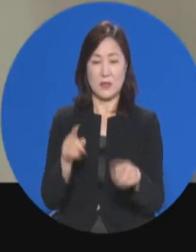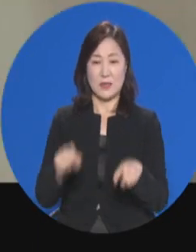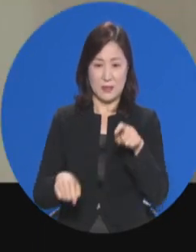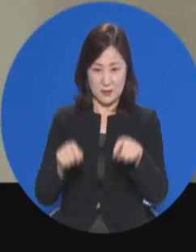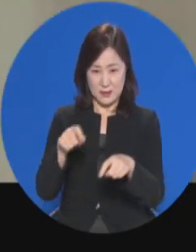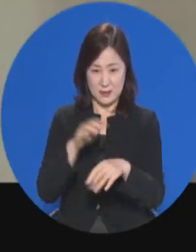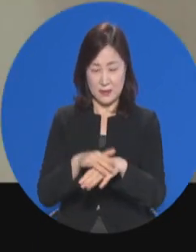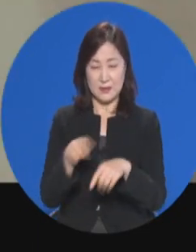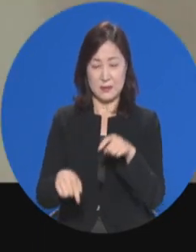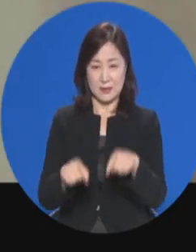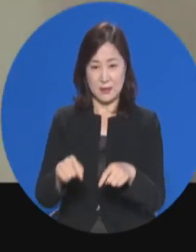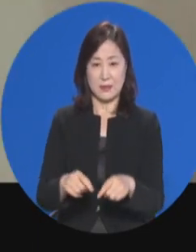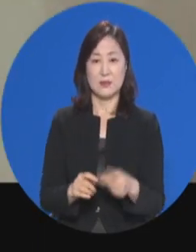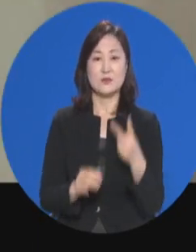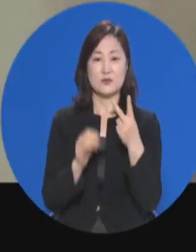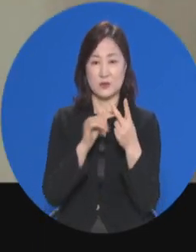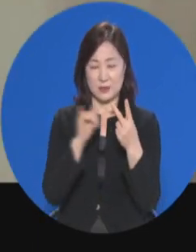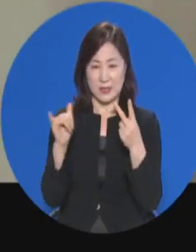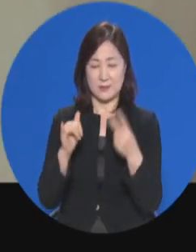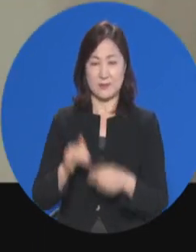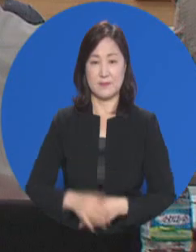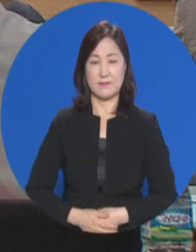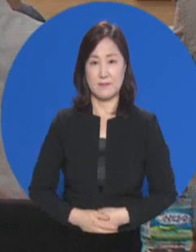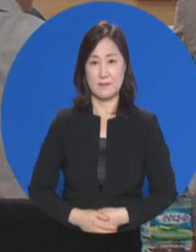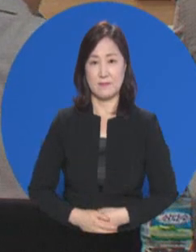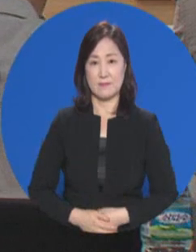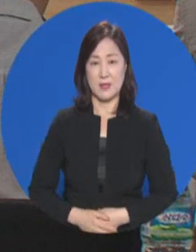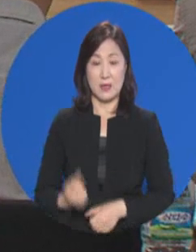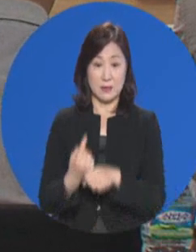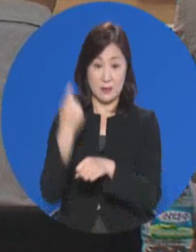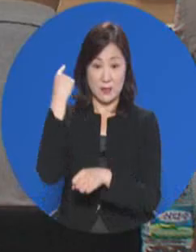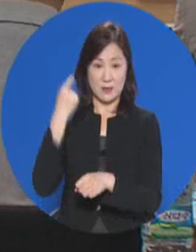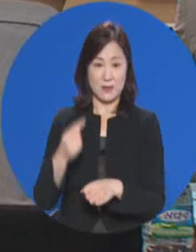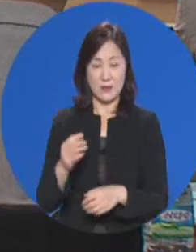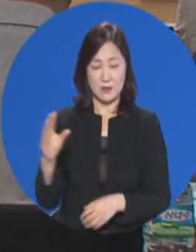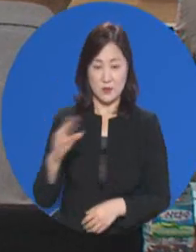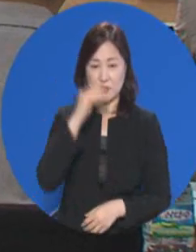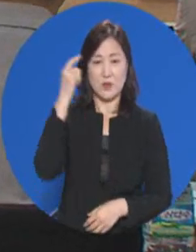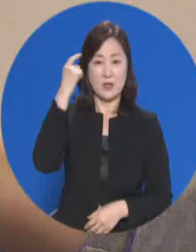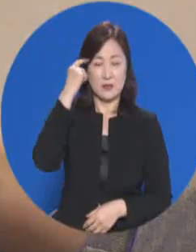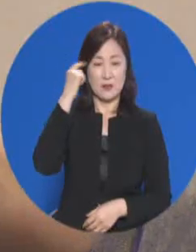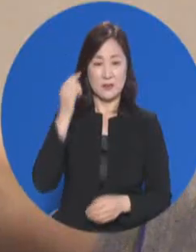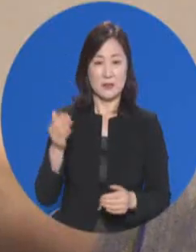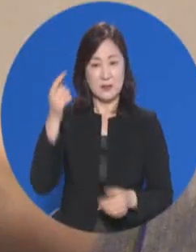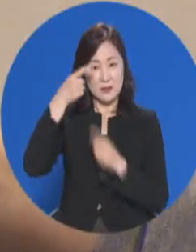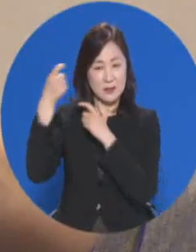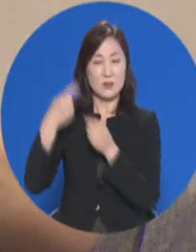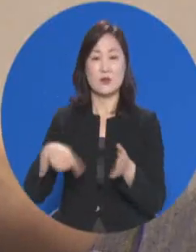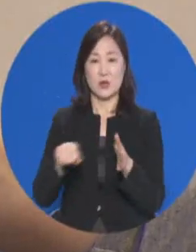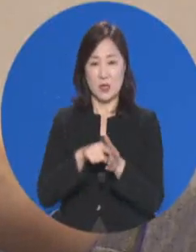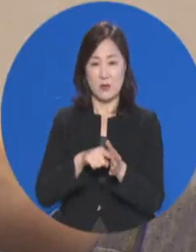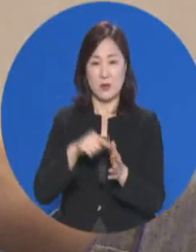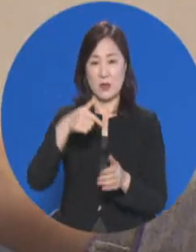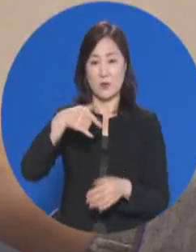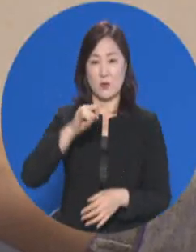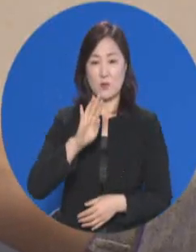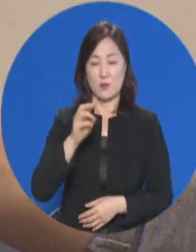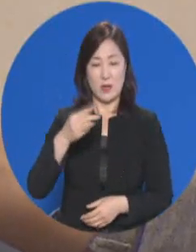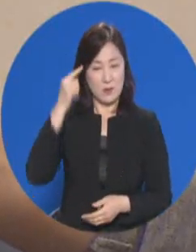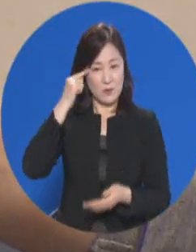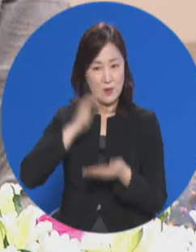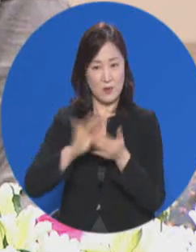천사 마리안누아 마가렛 수녀. 지난해 이들의 숭고한 정신을 기리기 위한 노벨 평화상 도전은